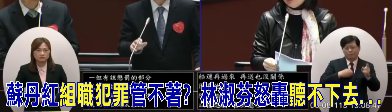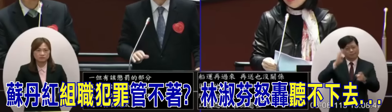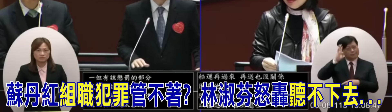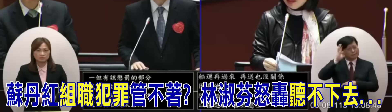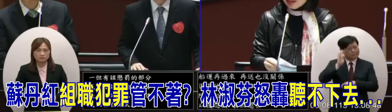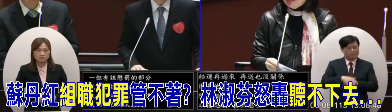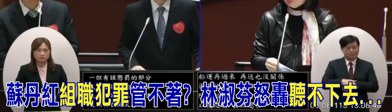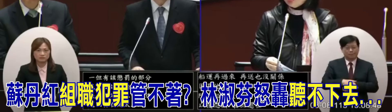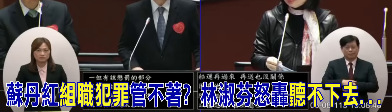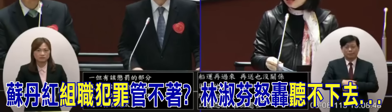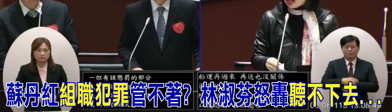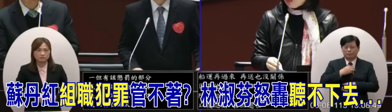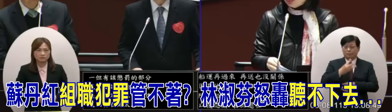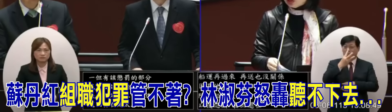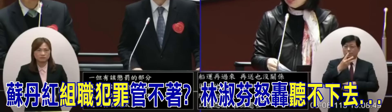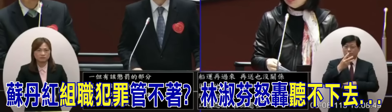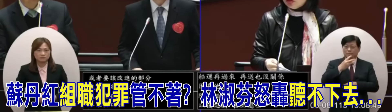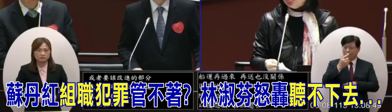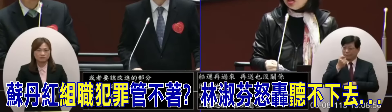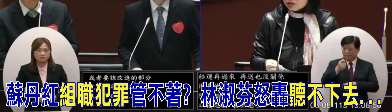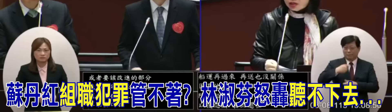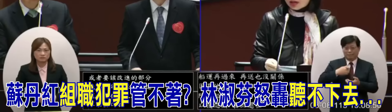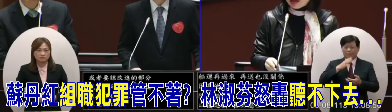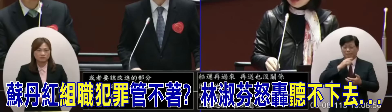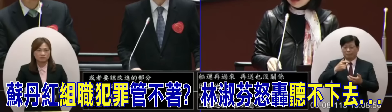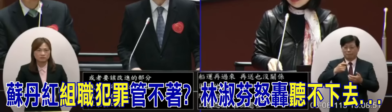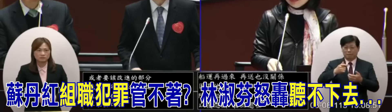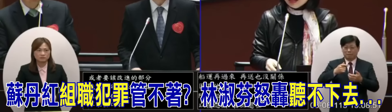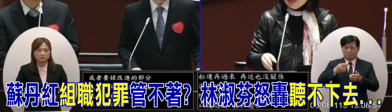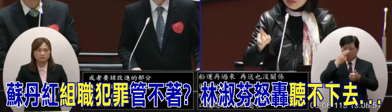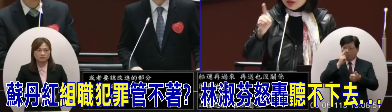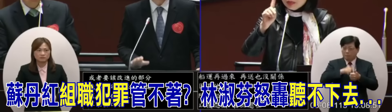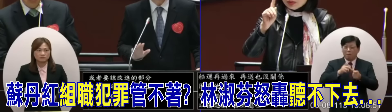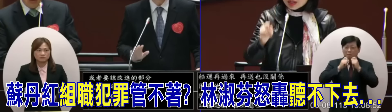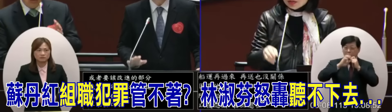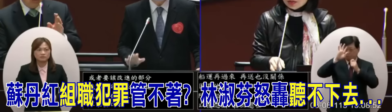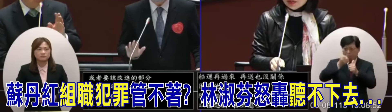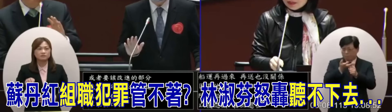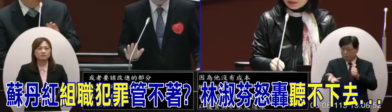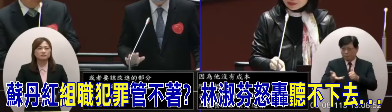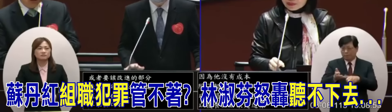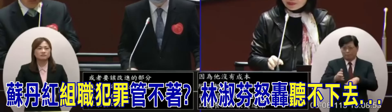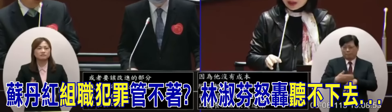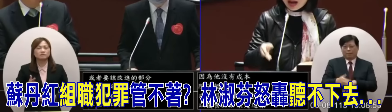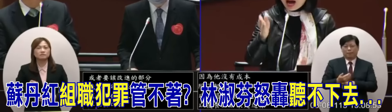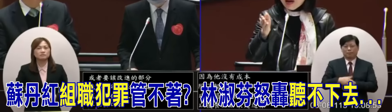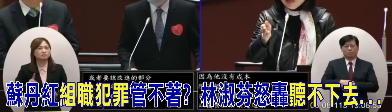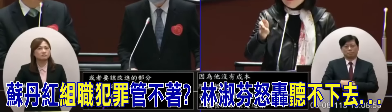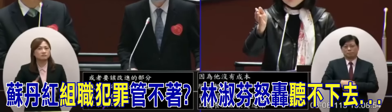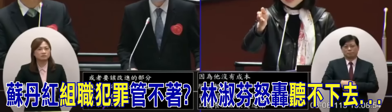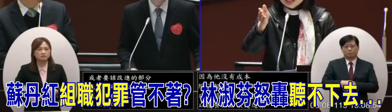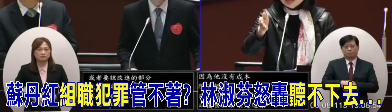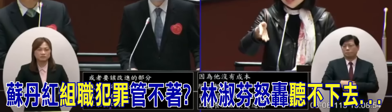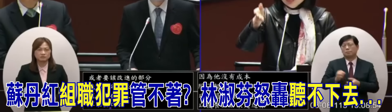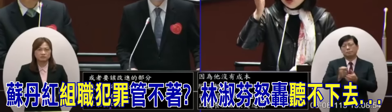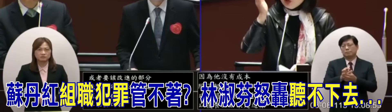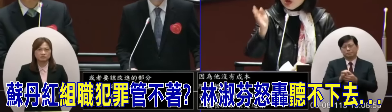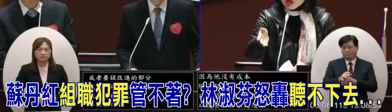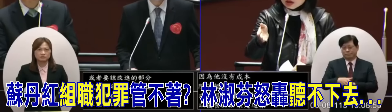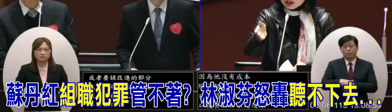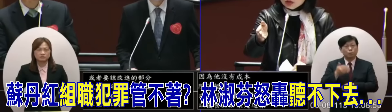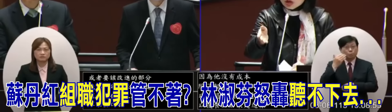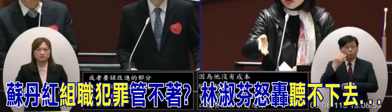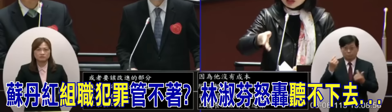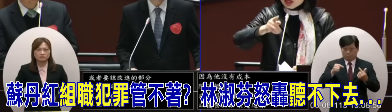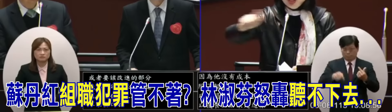说，3A 致癌物质又不是一定致癌，但我们听不下去。 这不对。 好，没关系。如